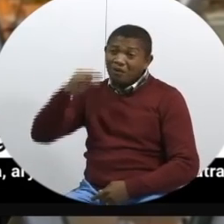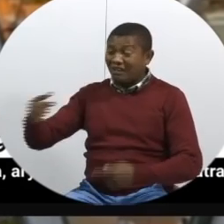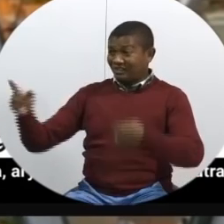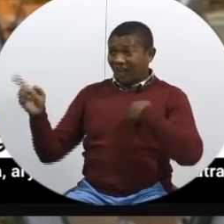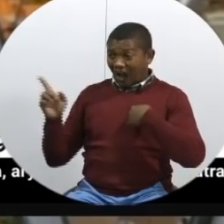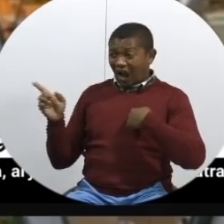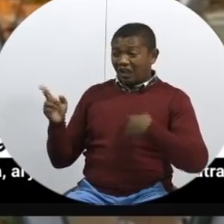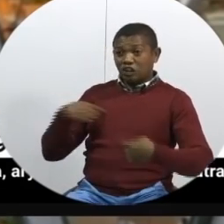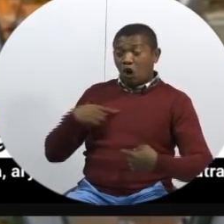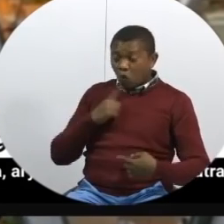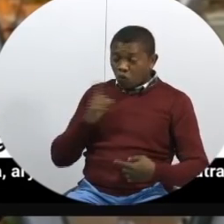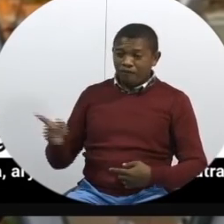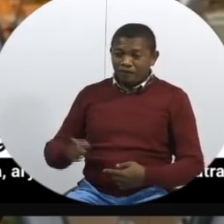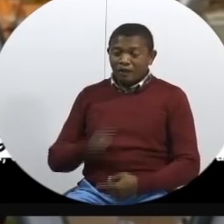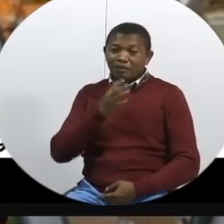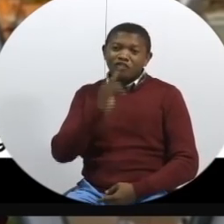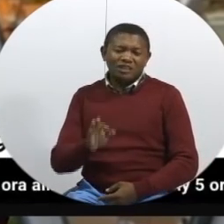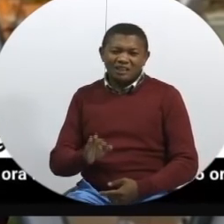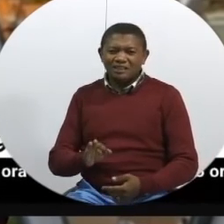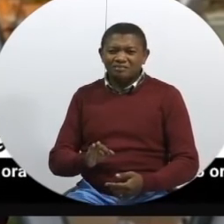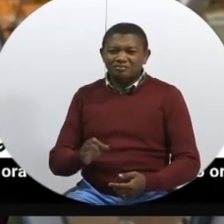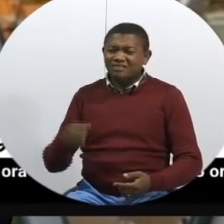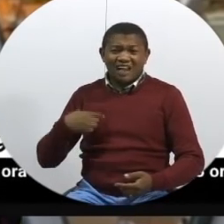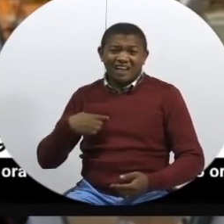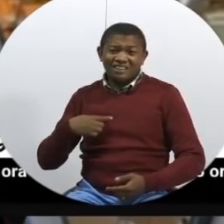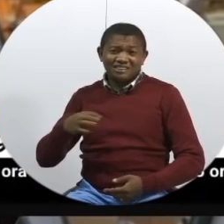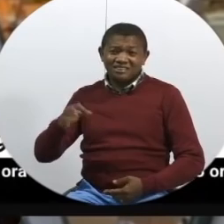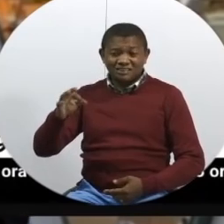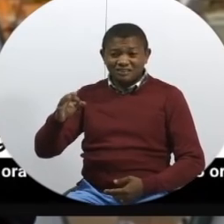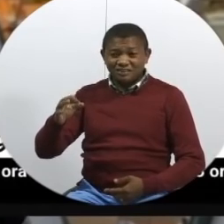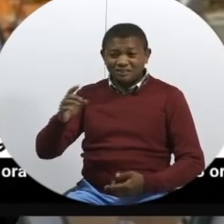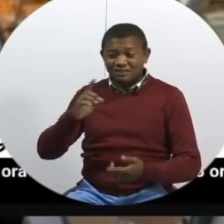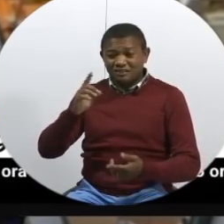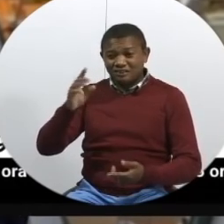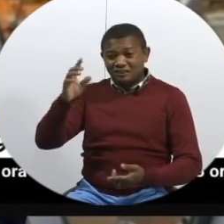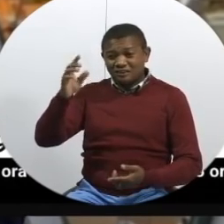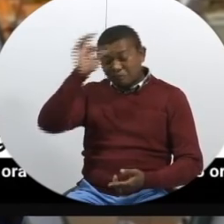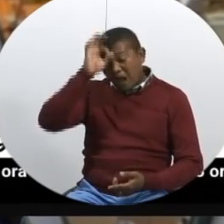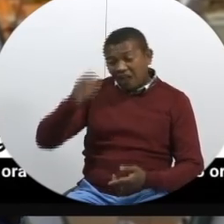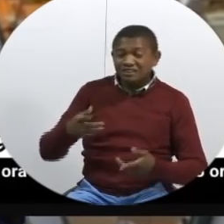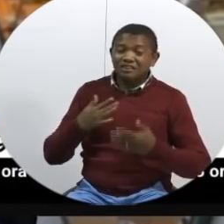dia amin'ny teny frantsay ny hoe tsy reconnaître na ame ny lanja zay tokony